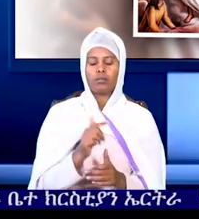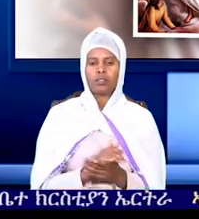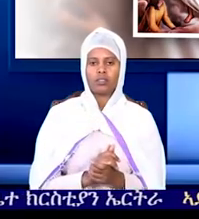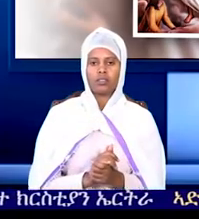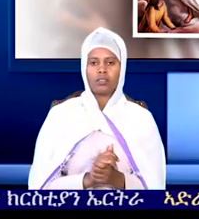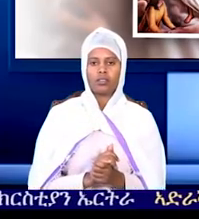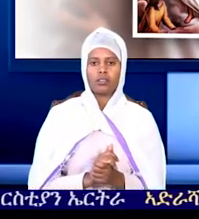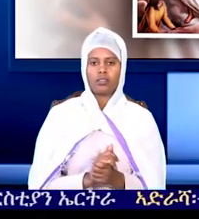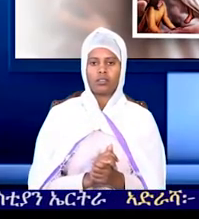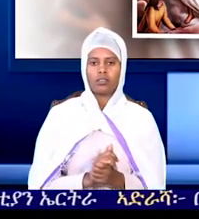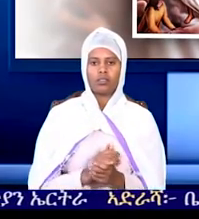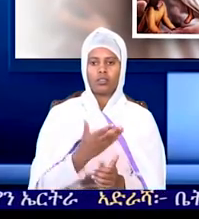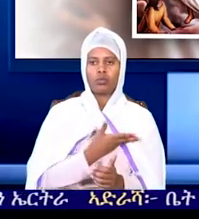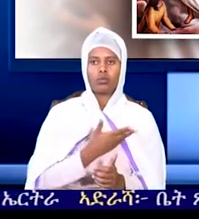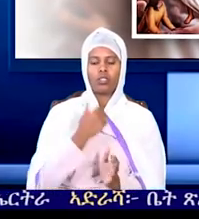ክንገር ዝፀንሐ ትንቢት